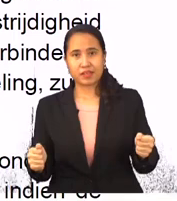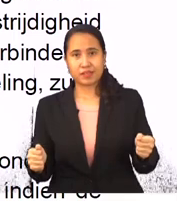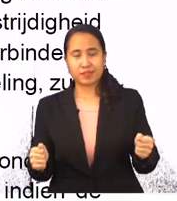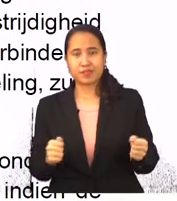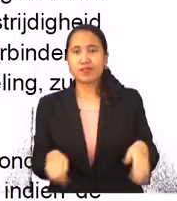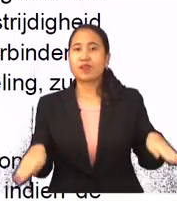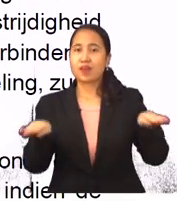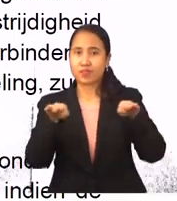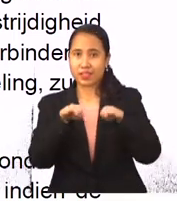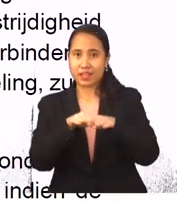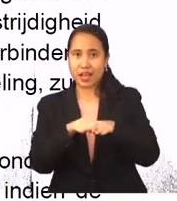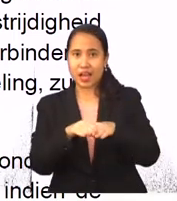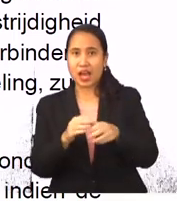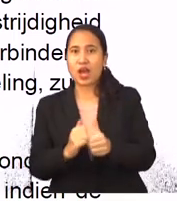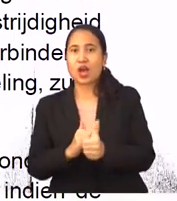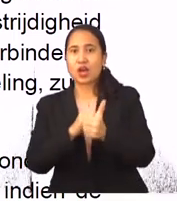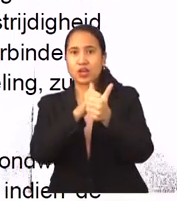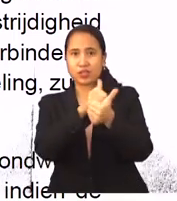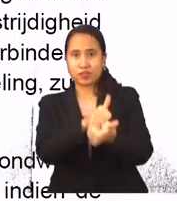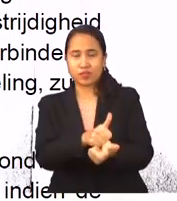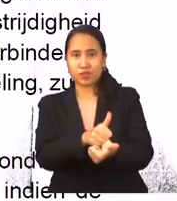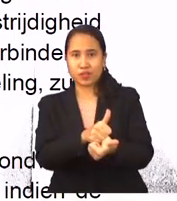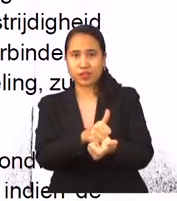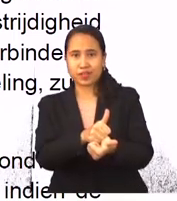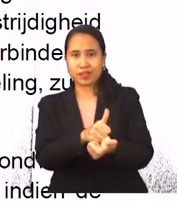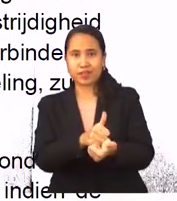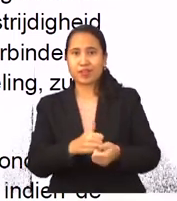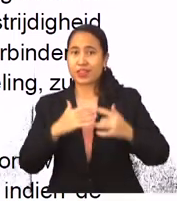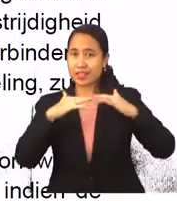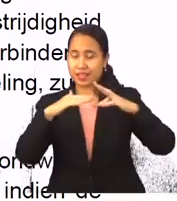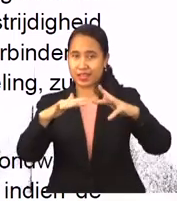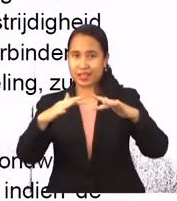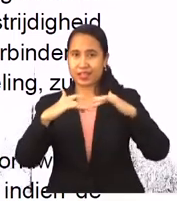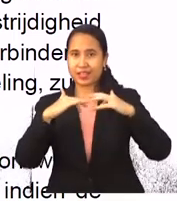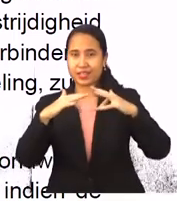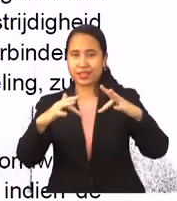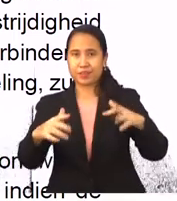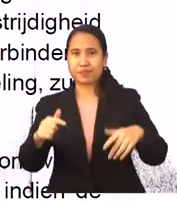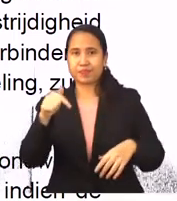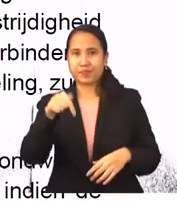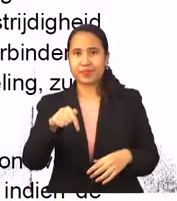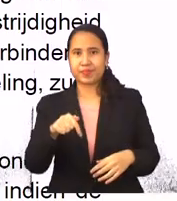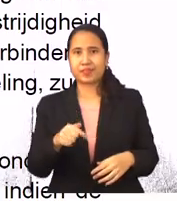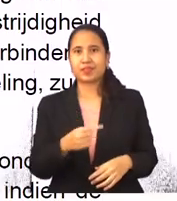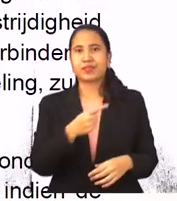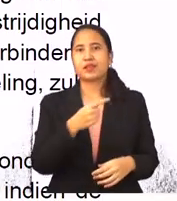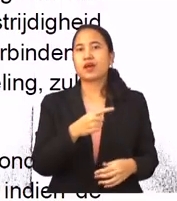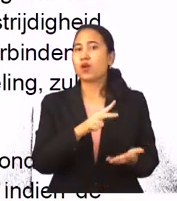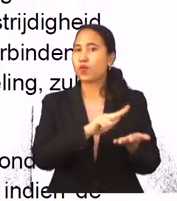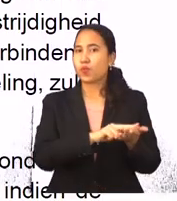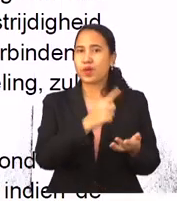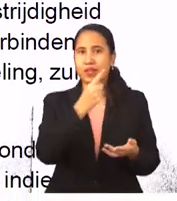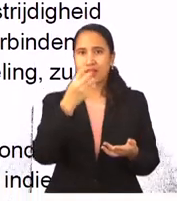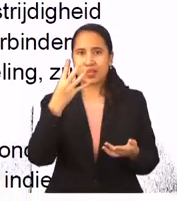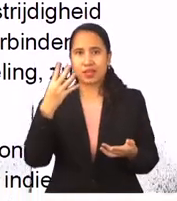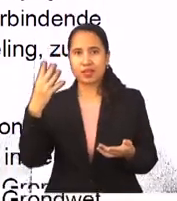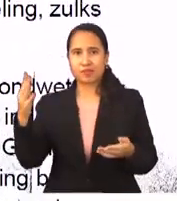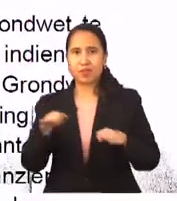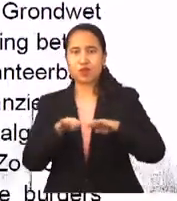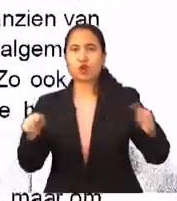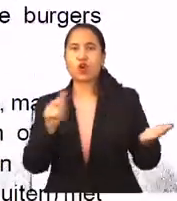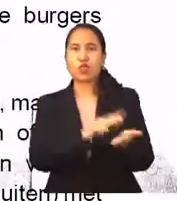het gevolg, namelijk de onverbindendheid van de regeling, zulks in gevolge artikel 144 lid 3 van de